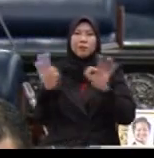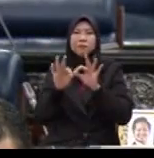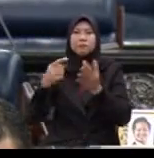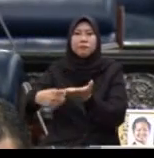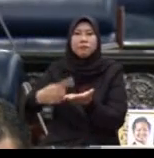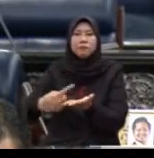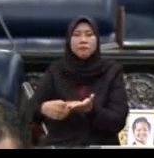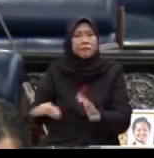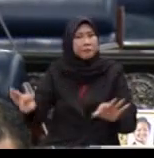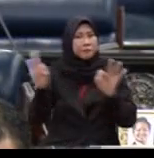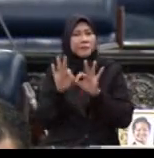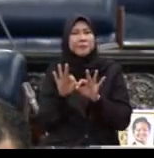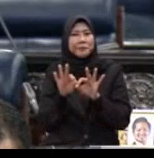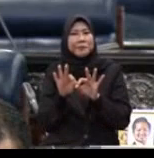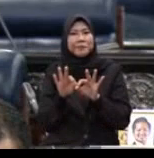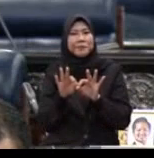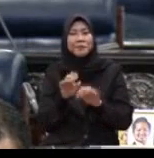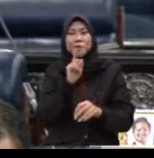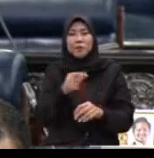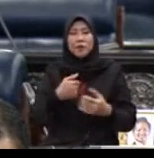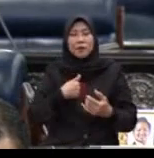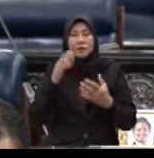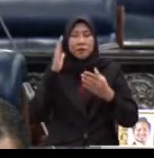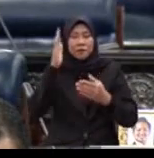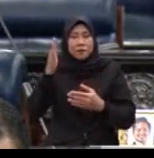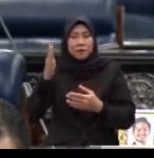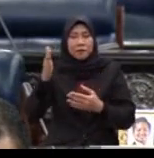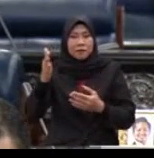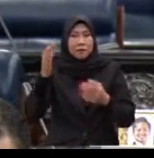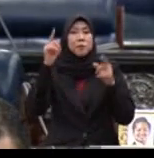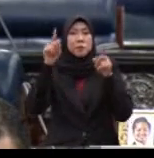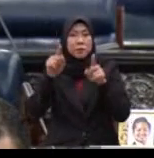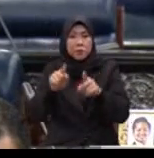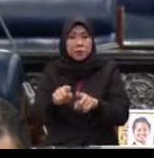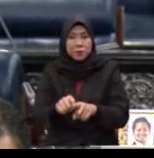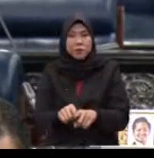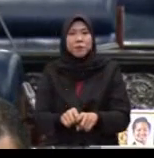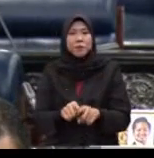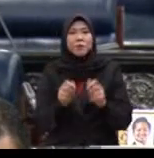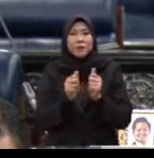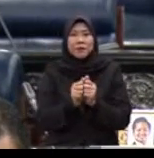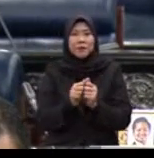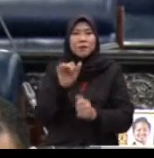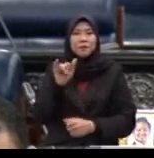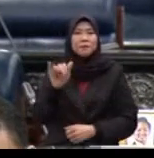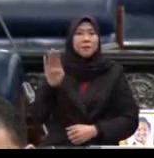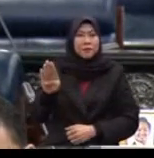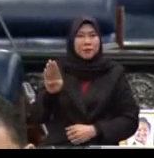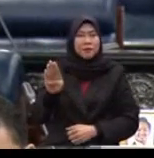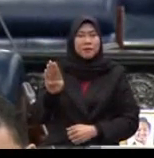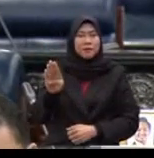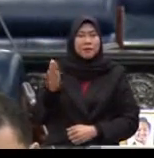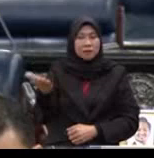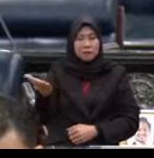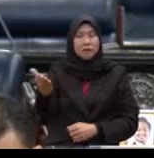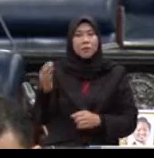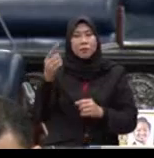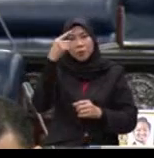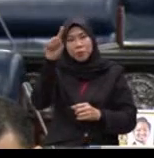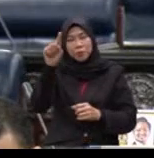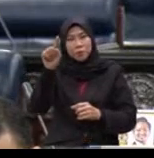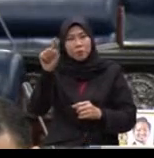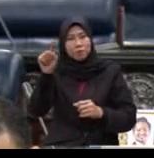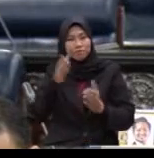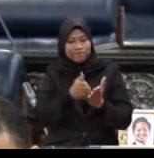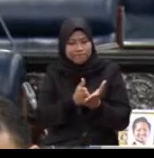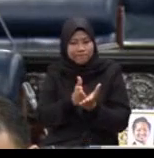cukup penting dan juga bersetuju dengan yang bawa MOD untuk meningkatkan